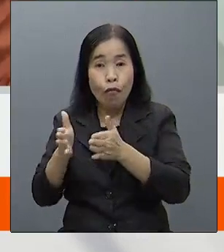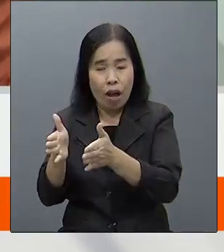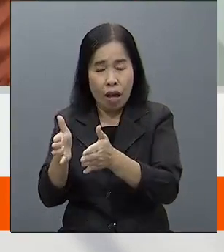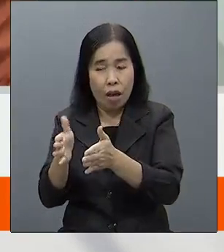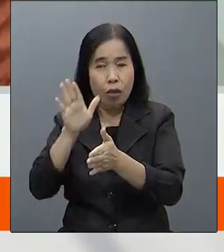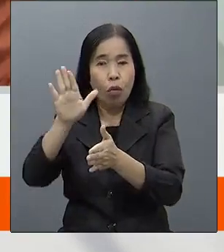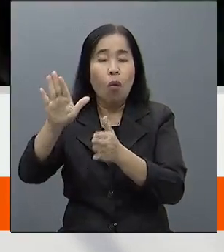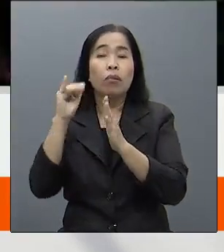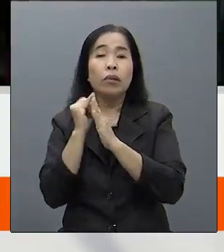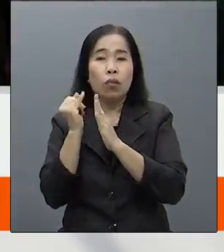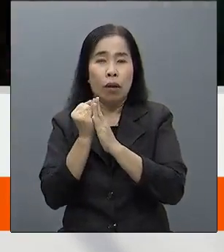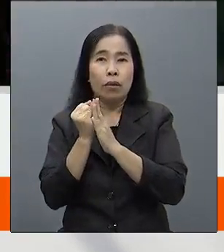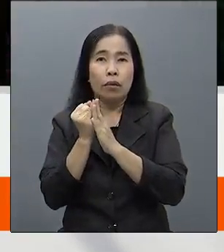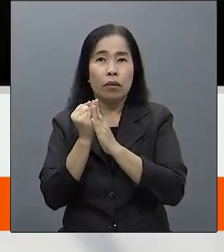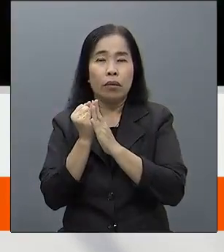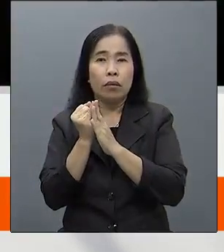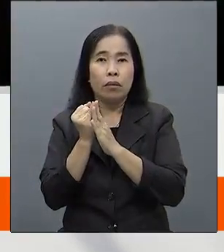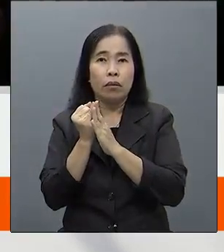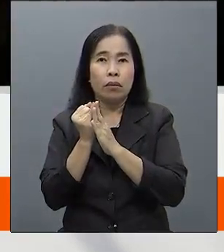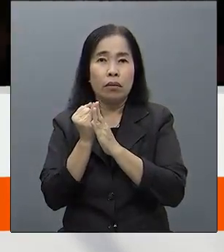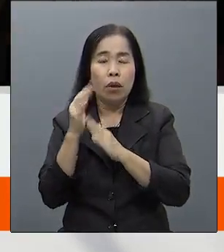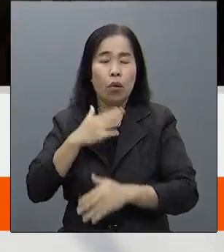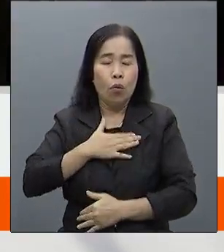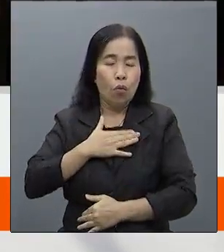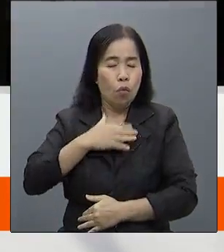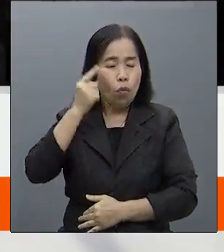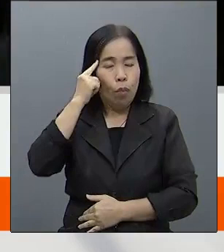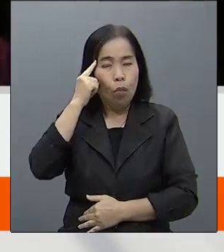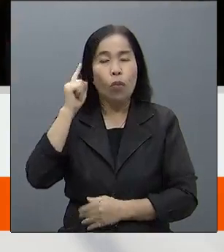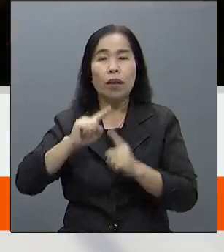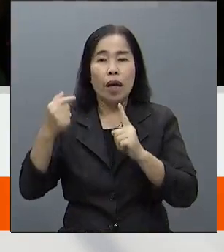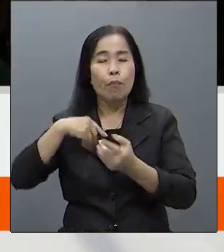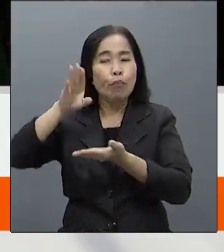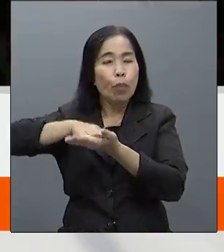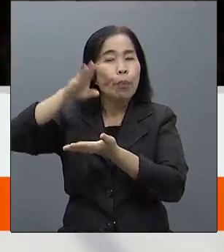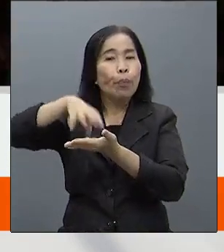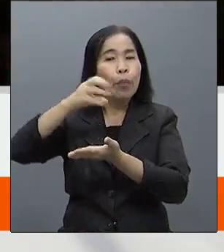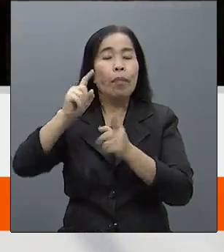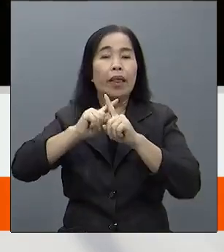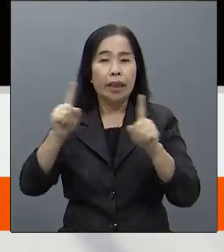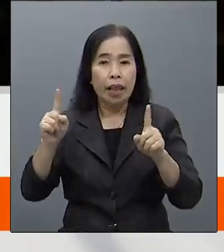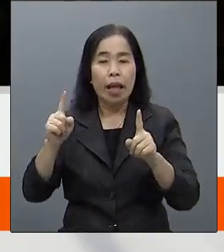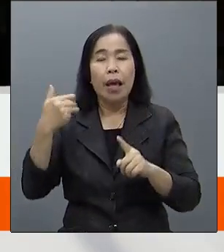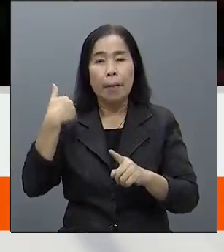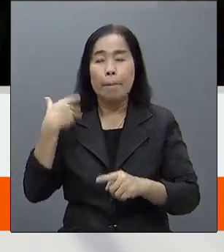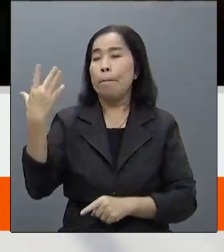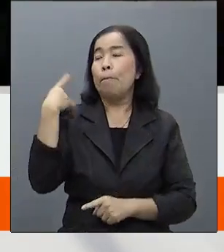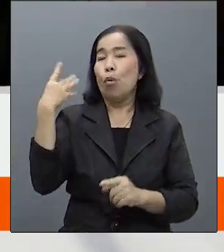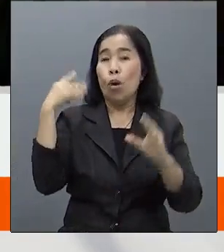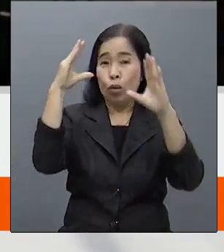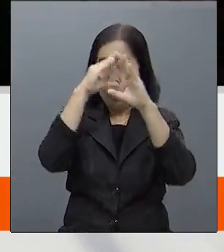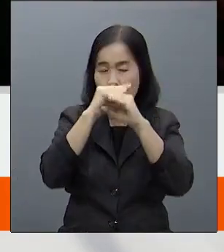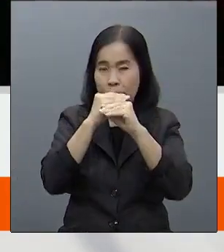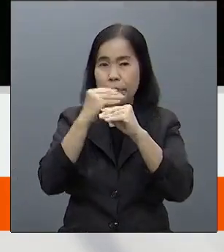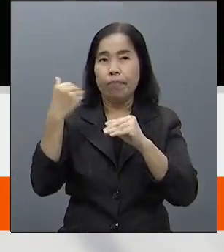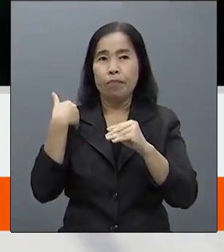ะยังไม่ลงนะครับที่ได้รับรายงานข้อมูลนะครับแต่อาจจะตั้งแต่เมื่อคืนนะครับว่ายังไม่